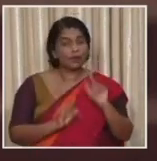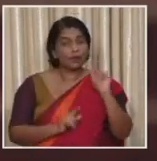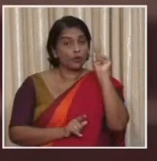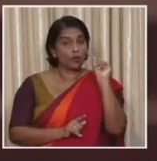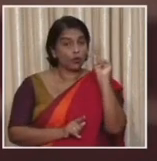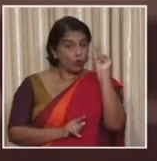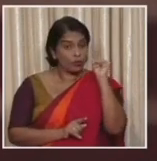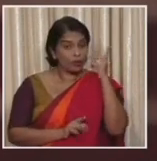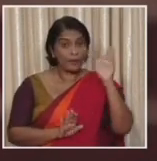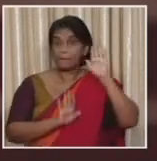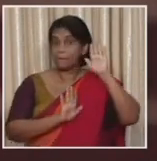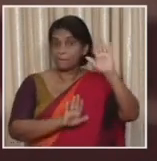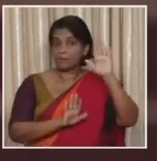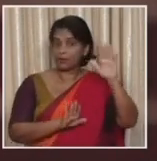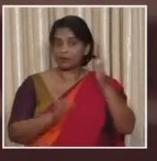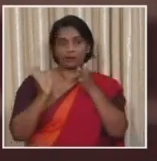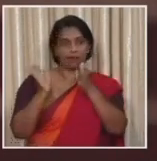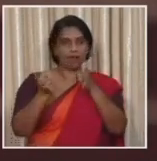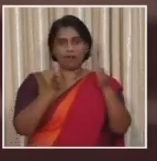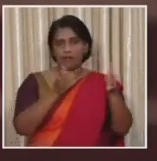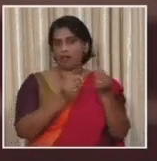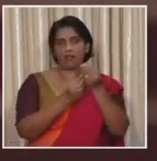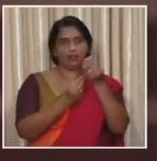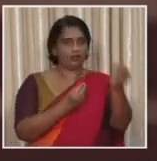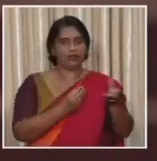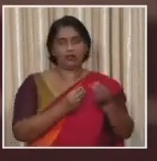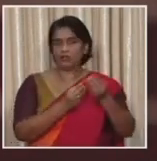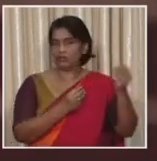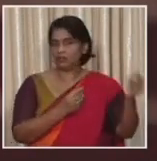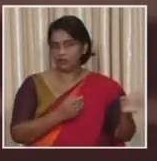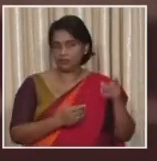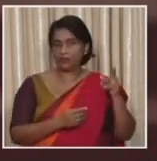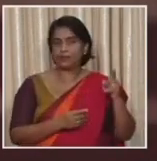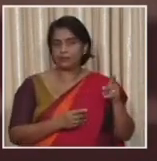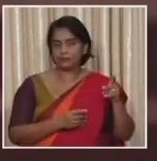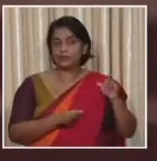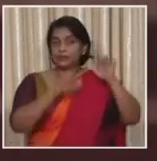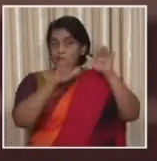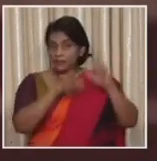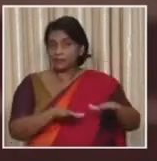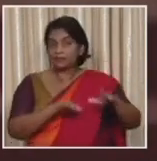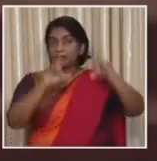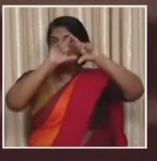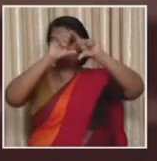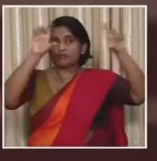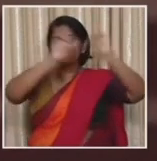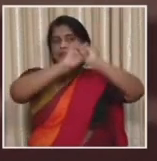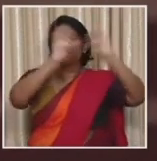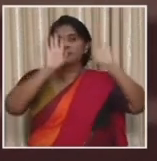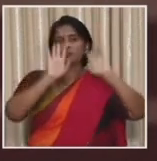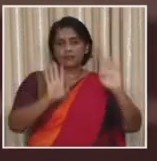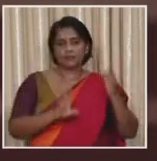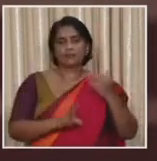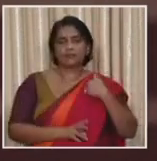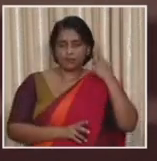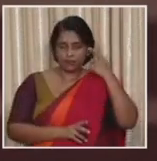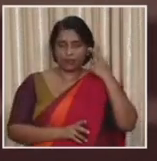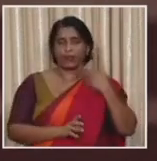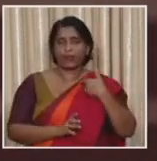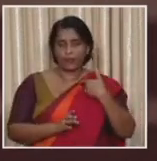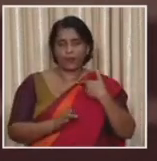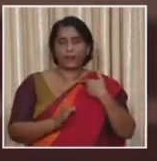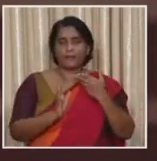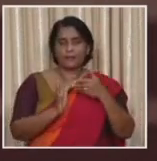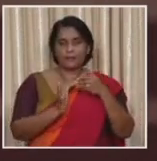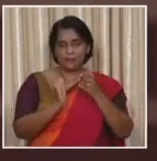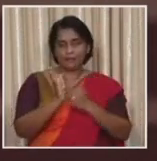ඌබලාට පිග්මිලාට දීලා නැහැ කවුන්ටර්ස්. ඒගොල්ලන්ට පාක් කරන තැන ඇඩ්වර්ටයිස්මන්ට් එක විතරයි දාලා තියෙන්නේ. මම දන්නවා මොකද ඔතන අපේ පාක්ෂිකයෝ